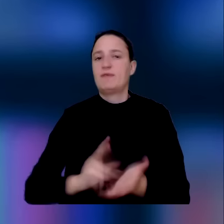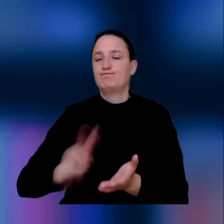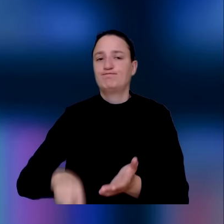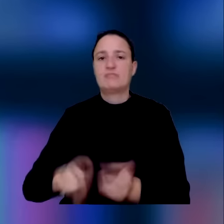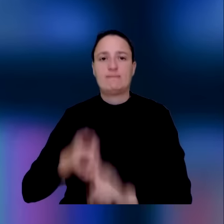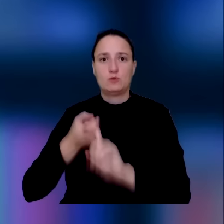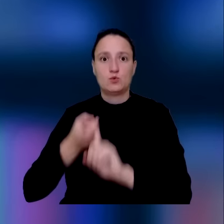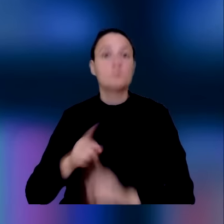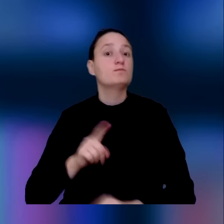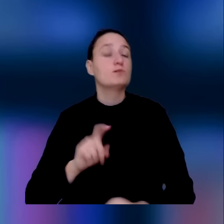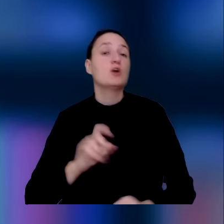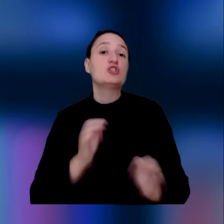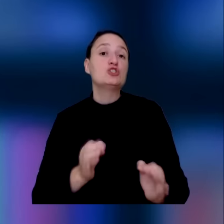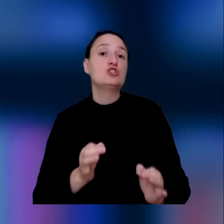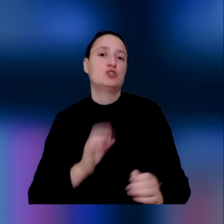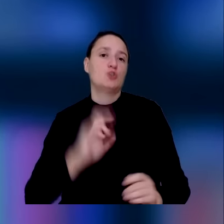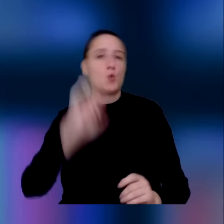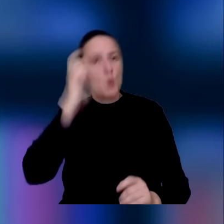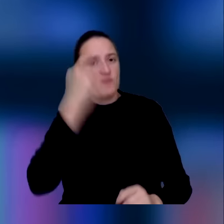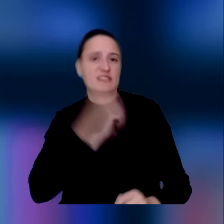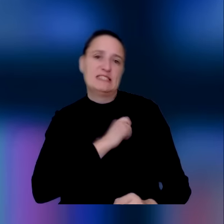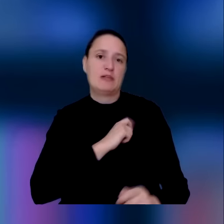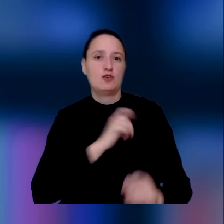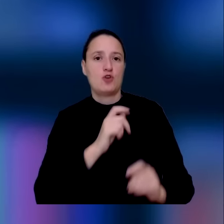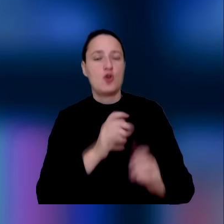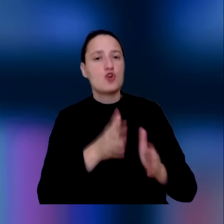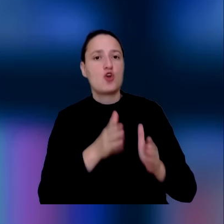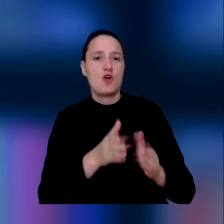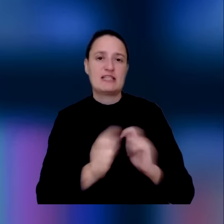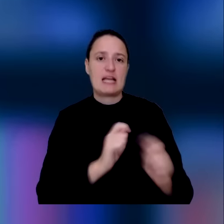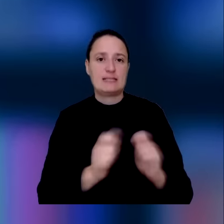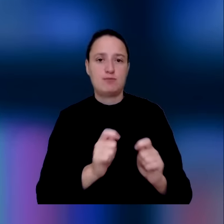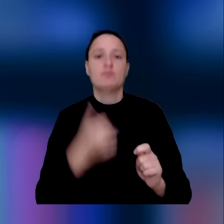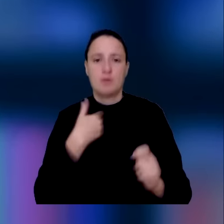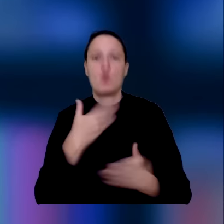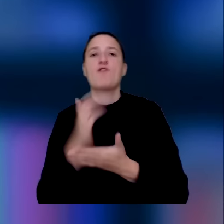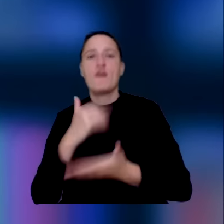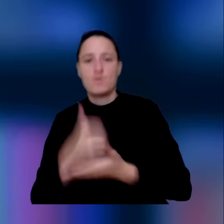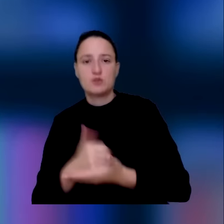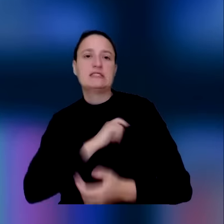siedzibie Głównego Inspektoratu Transportu Drogowego odbyła się narada wojewódzkich inspektorów w tej sprawie.